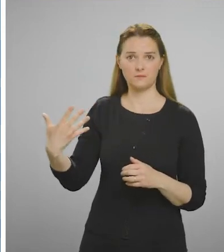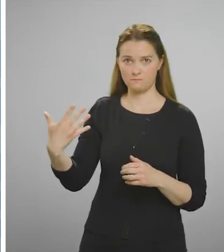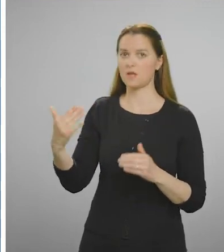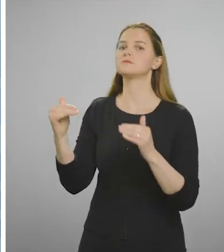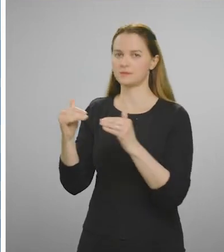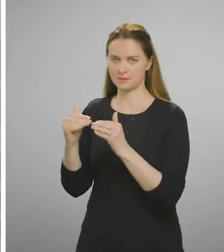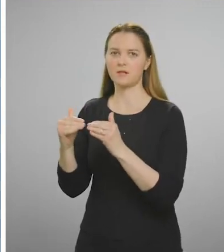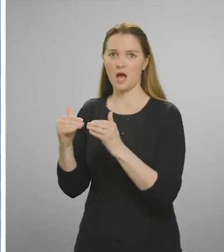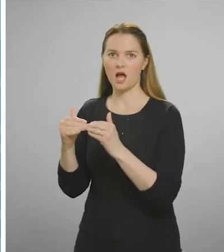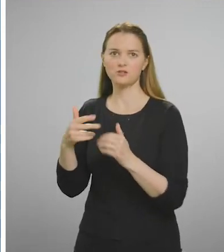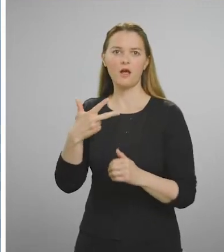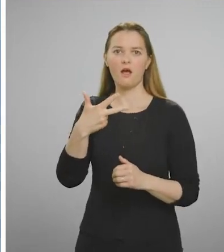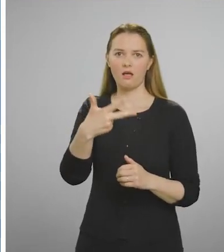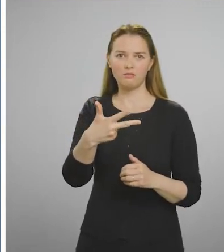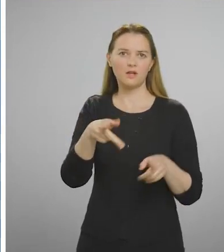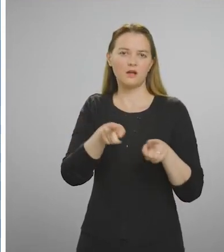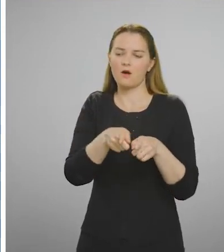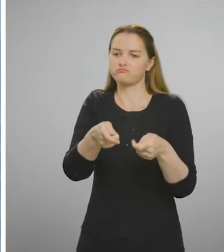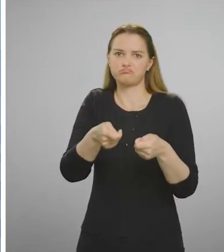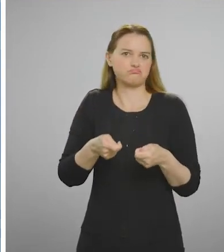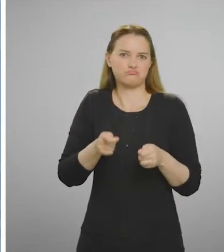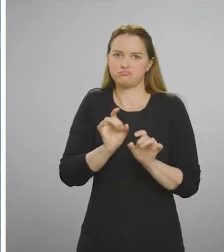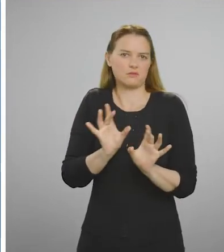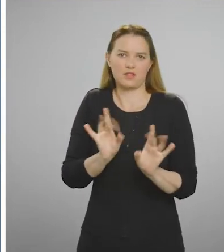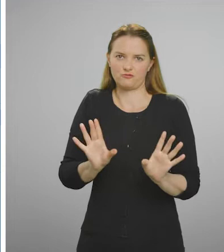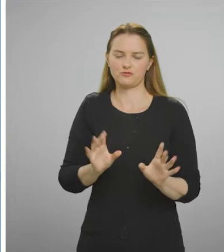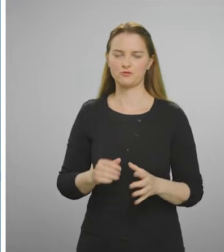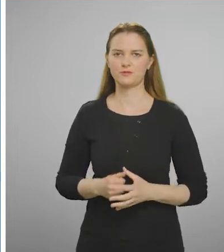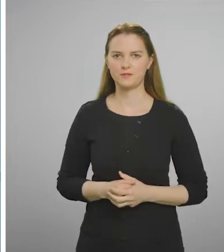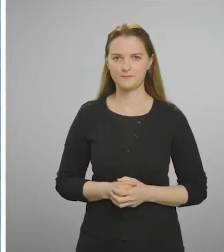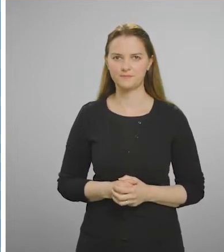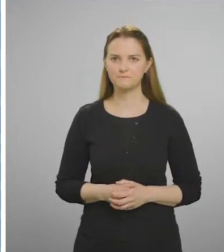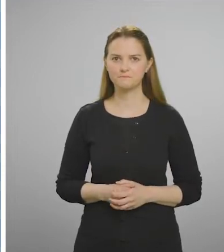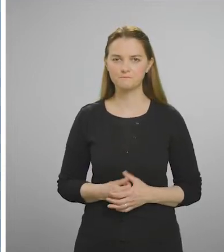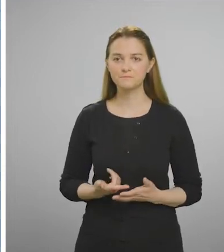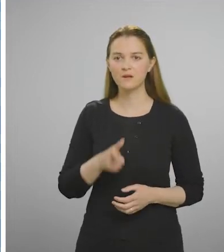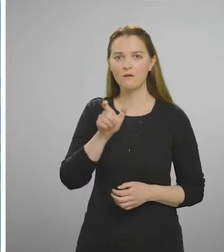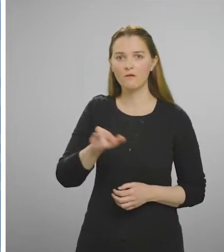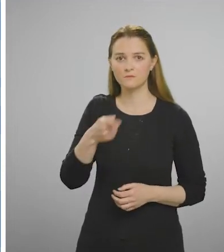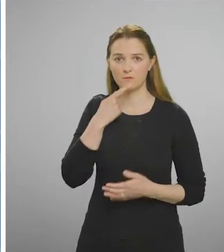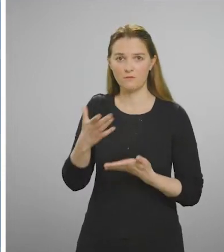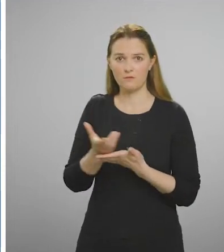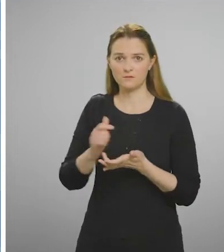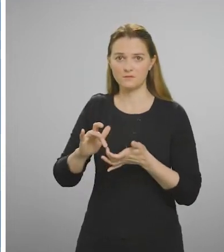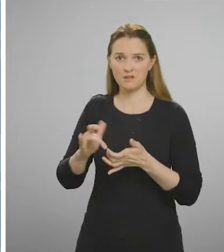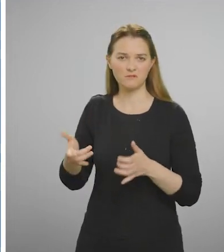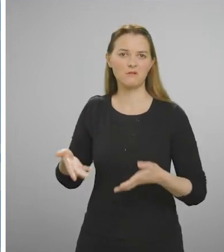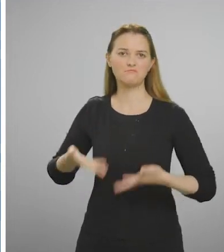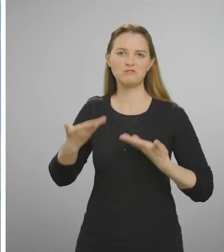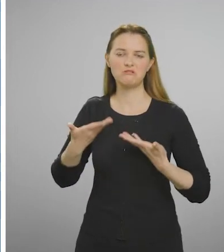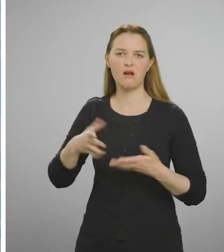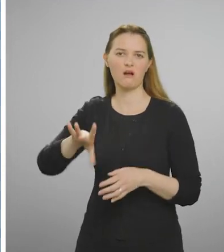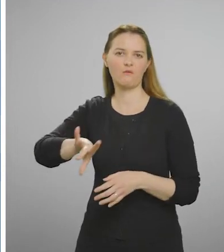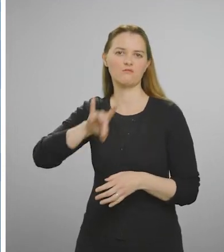odgovori 4 i 5 slaganje s tvrdnjom, a 3 je označavalo neopredjeljenost. Čini se da online populacija lako dolazi